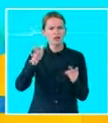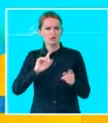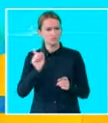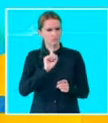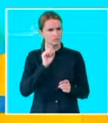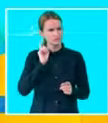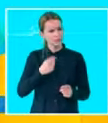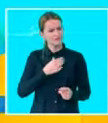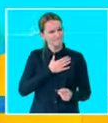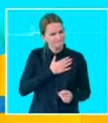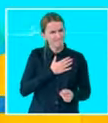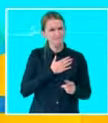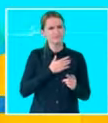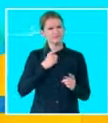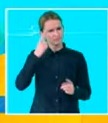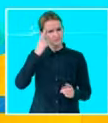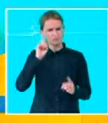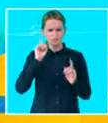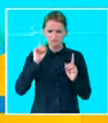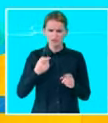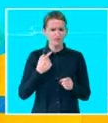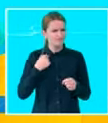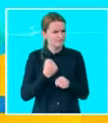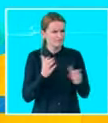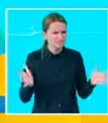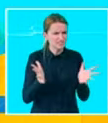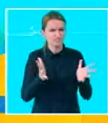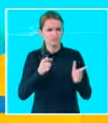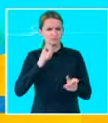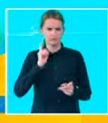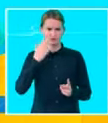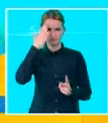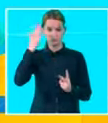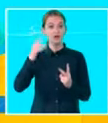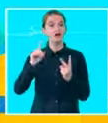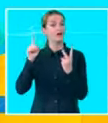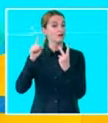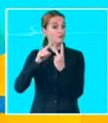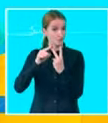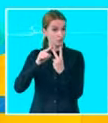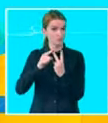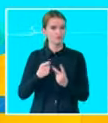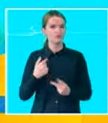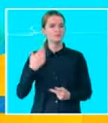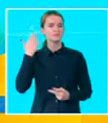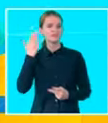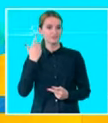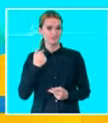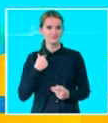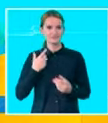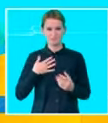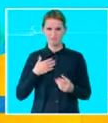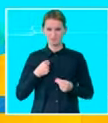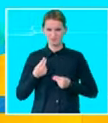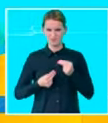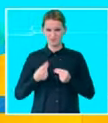правиш. И другото, което той ми казваше, когато имах някакъв много сериозен тинейджърски проблем в тези години, и го споделях, и той казваше, какво